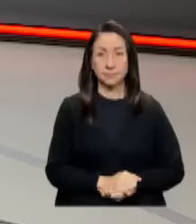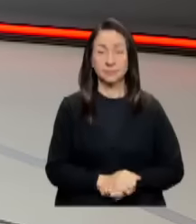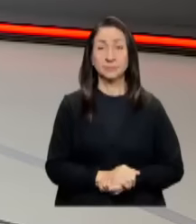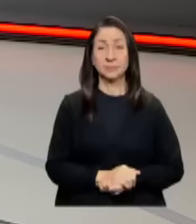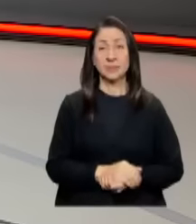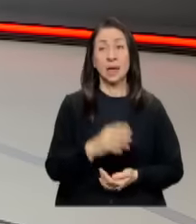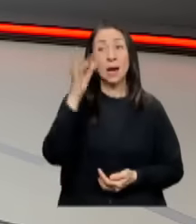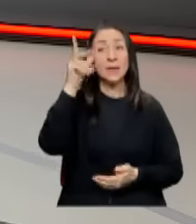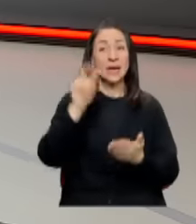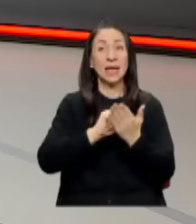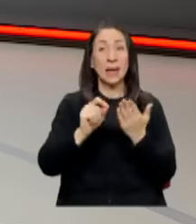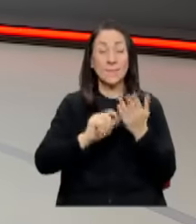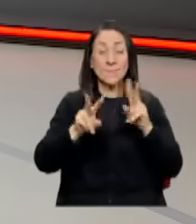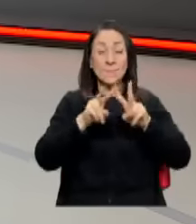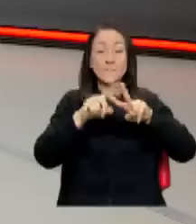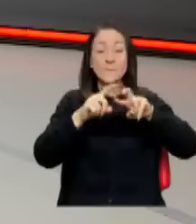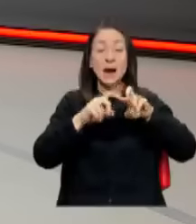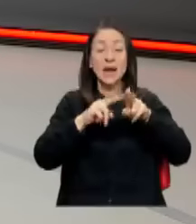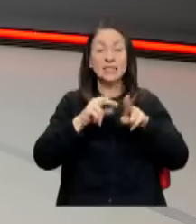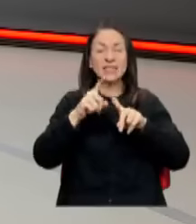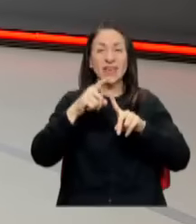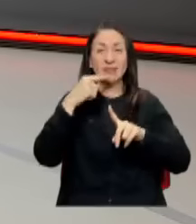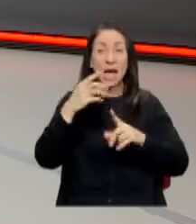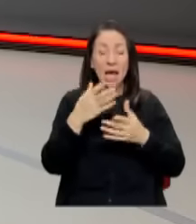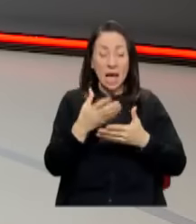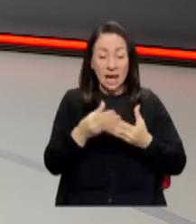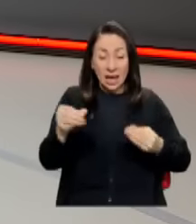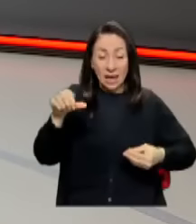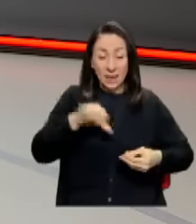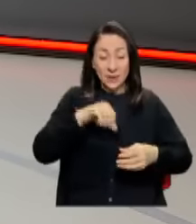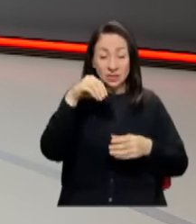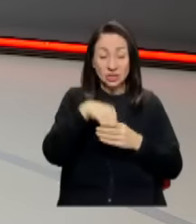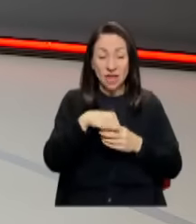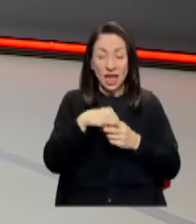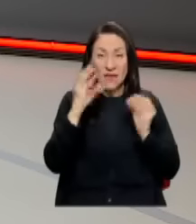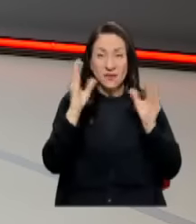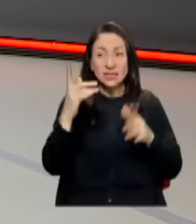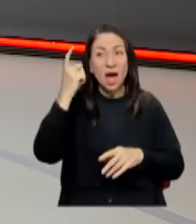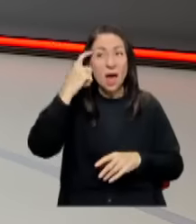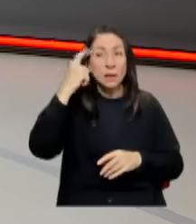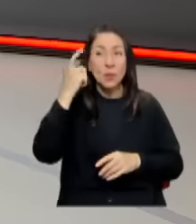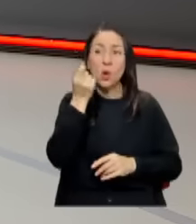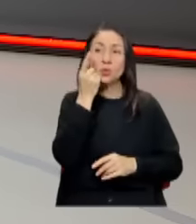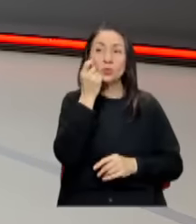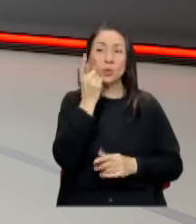Efendim, Amerikalı yazar Mark Twain demiş ki kaybettiklerim arasında en çok aklımı özlüyorum.